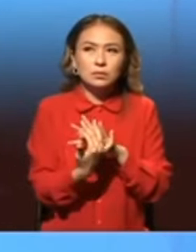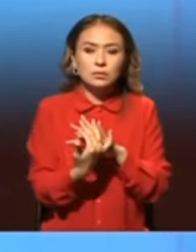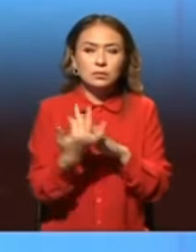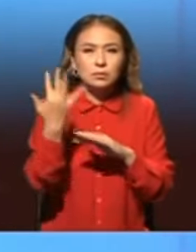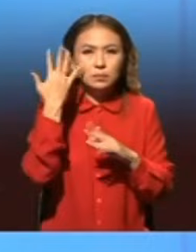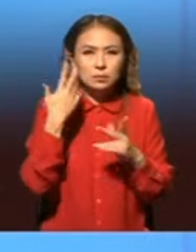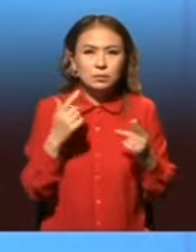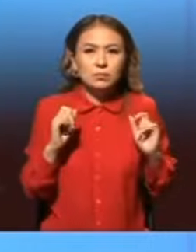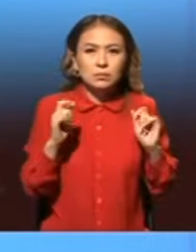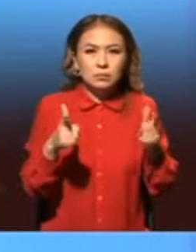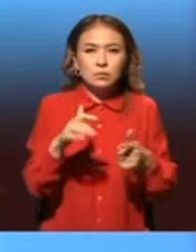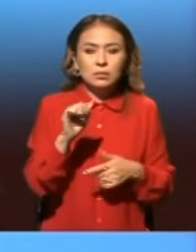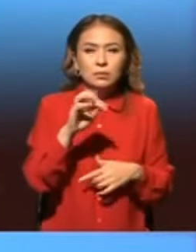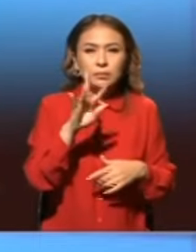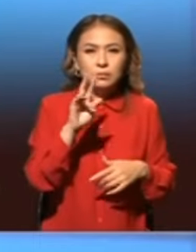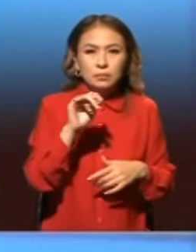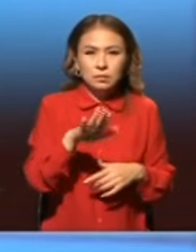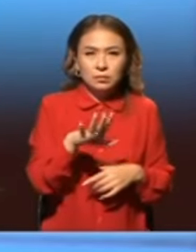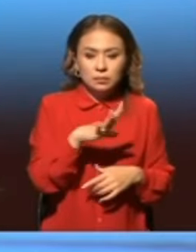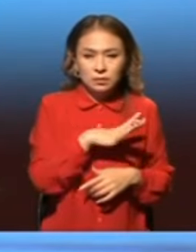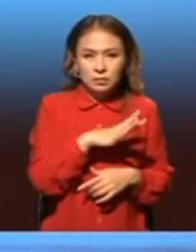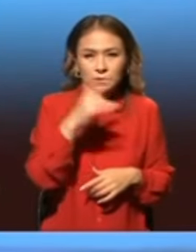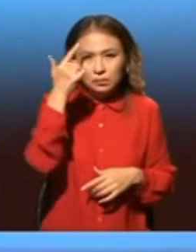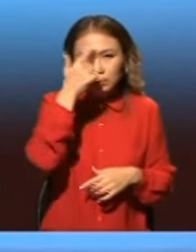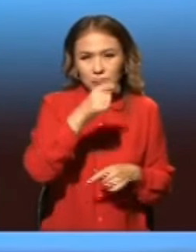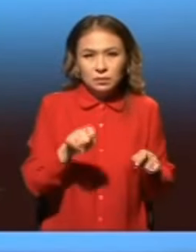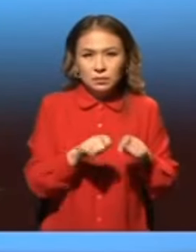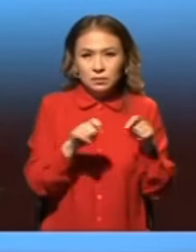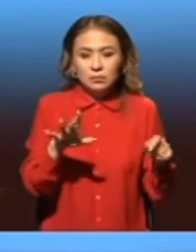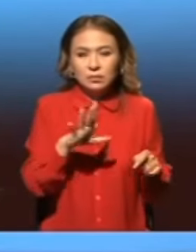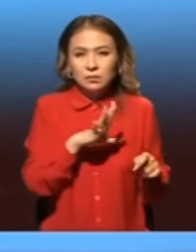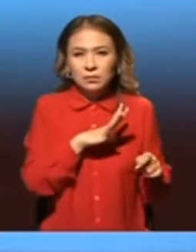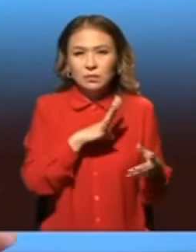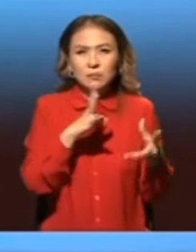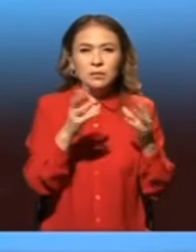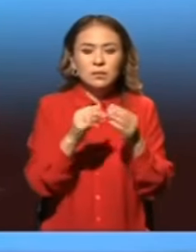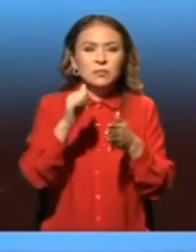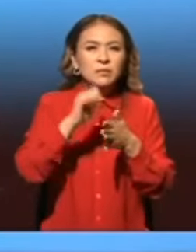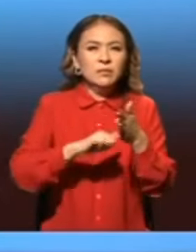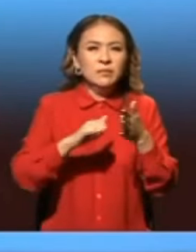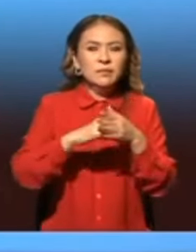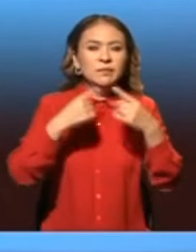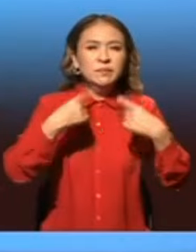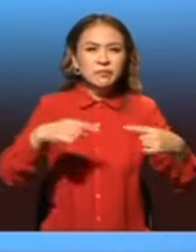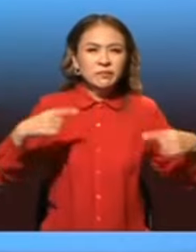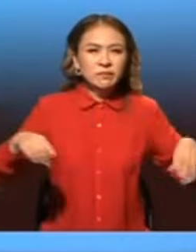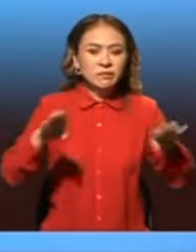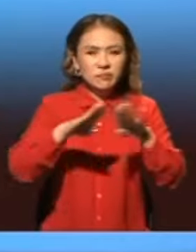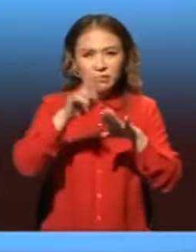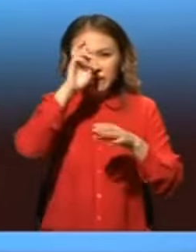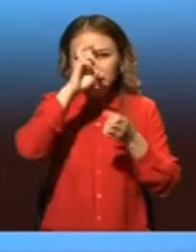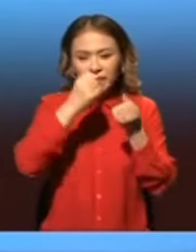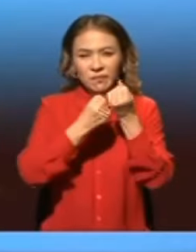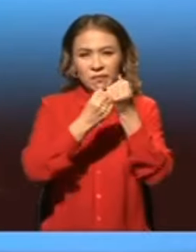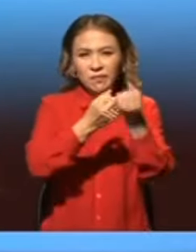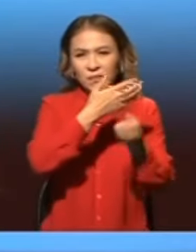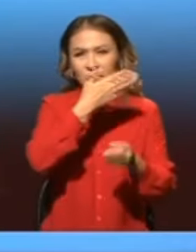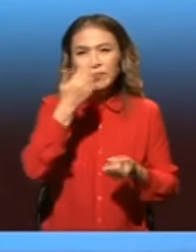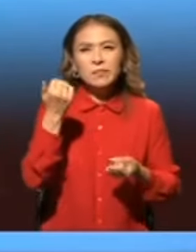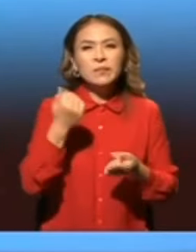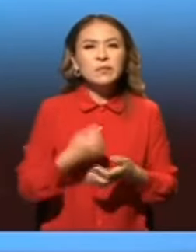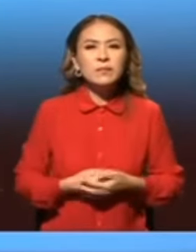де, сол кезде де жаңа агросауат енгізілген болатын. Әртүрлі себептер байланысты, ол үкімет оны қолданған жоқ.